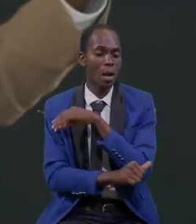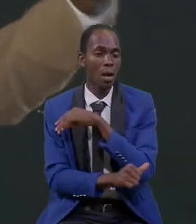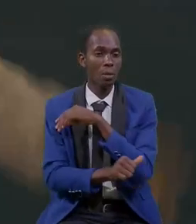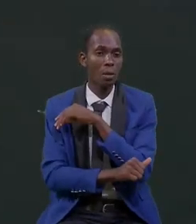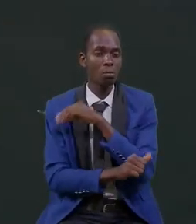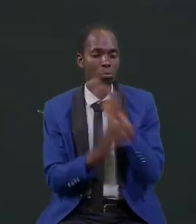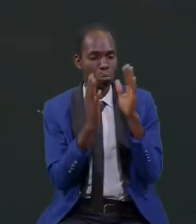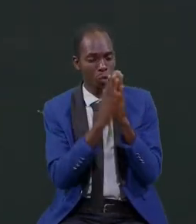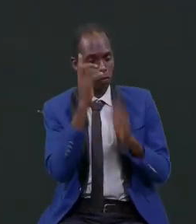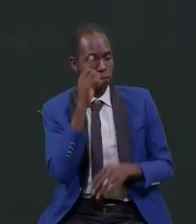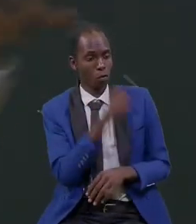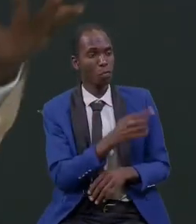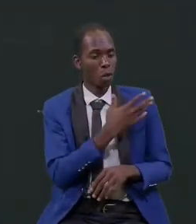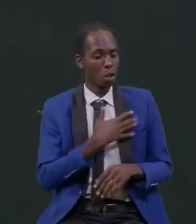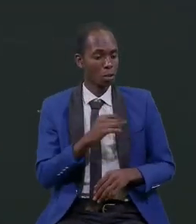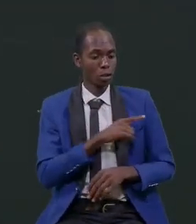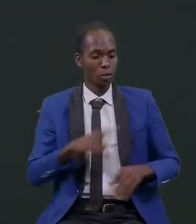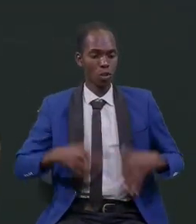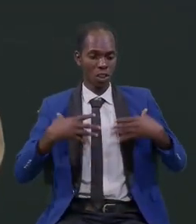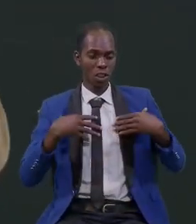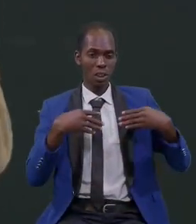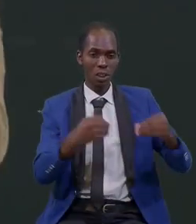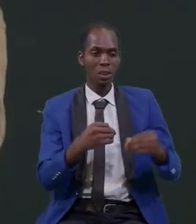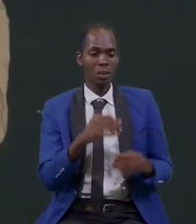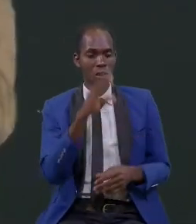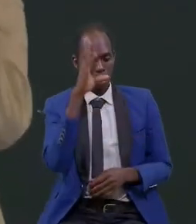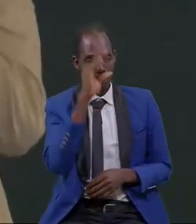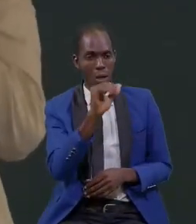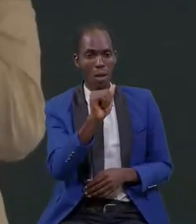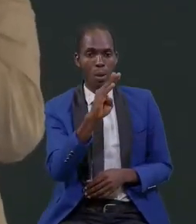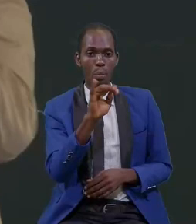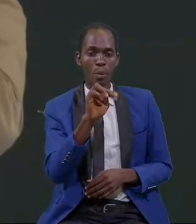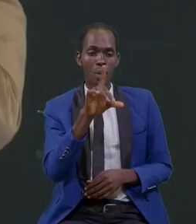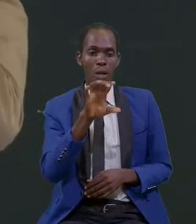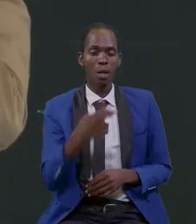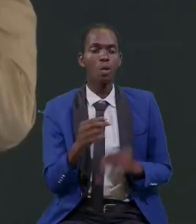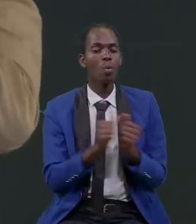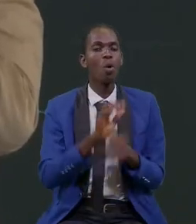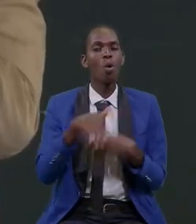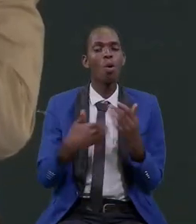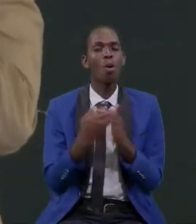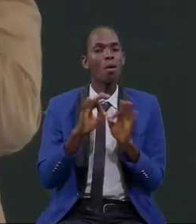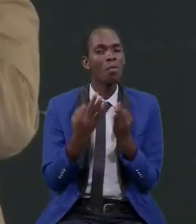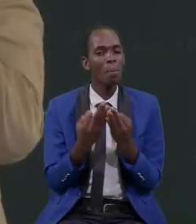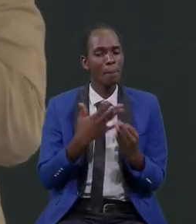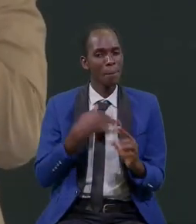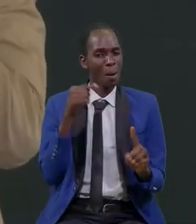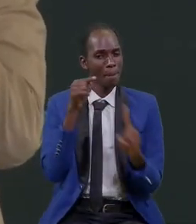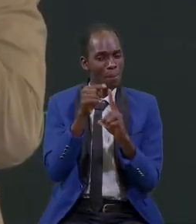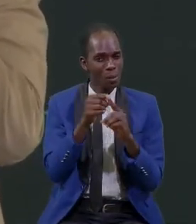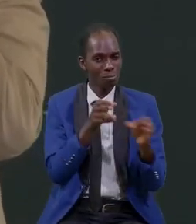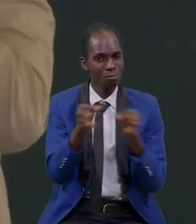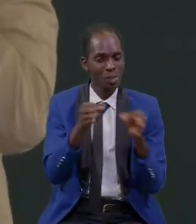pour lui, et le Seigneur l'a guéri. A guéri toute la maison. Ce que je relève, c'est qu'il y a